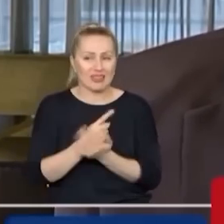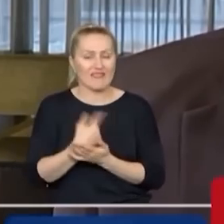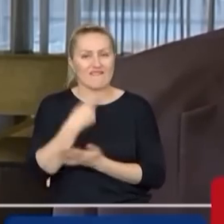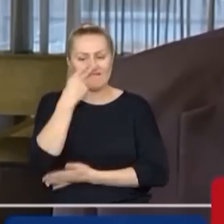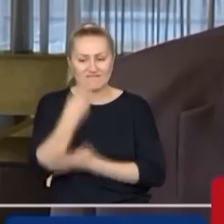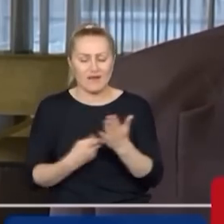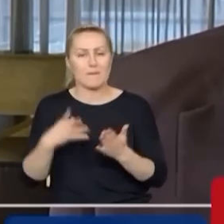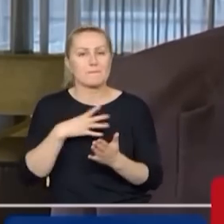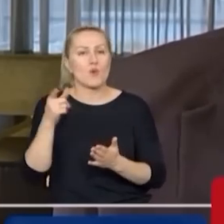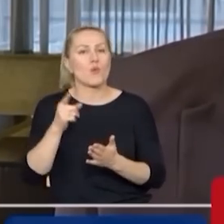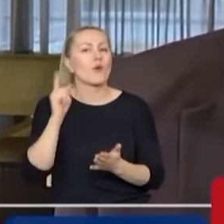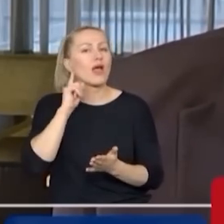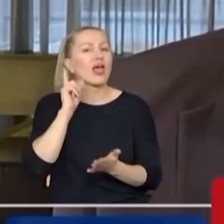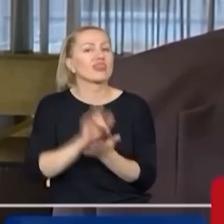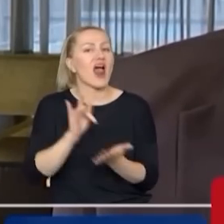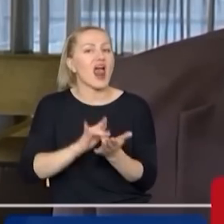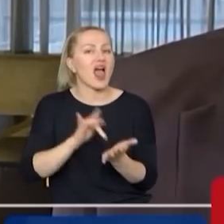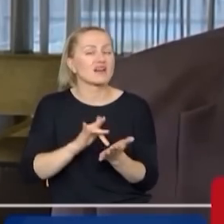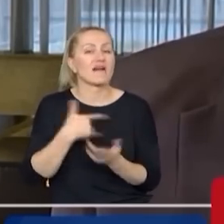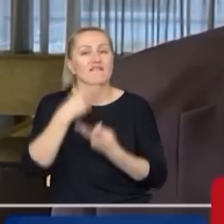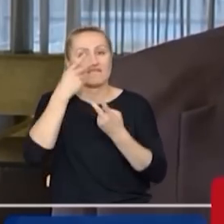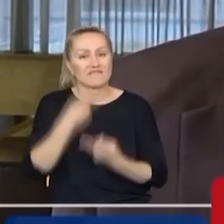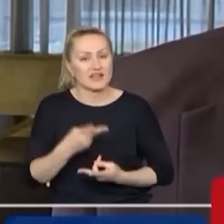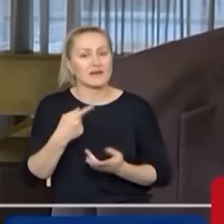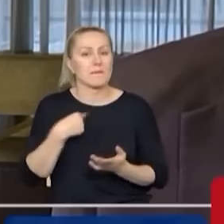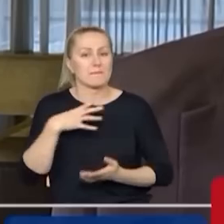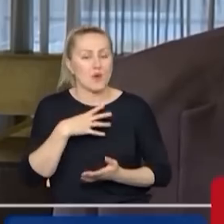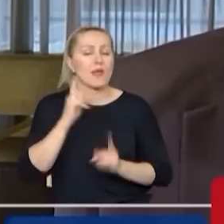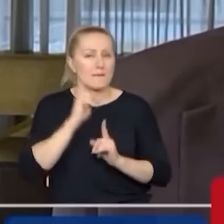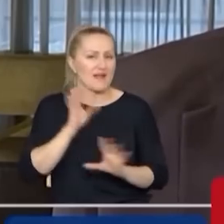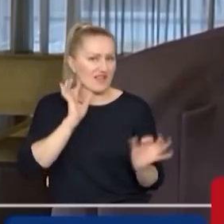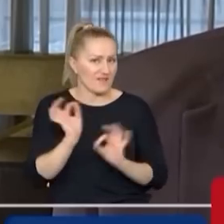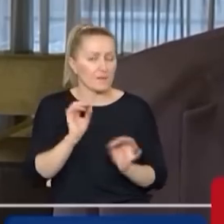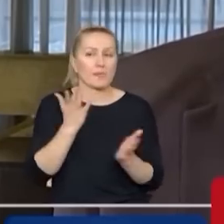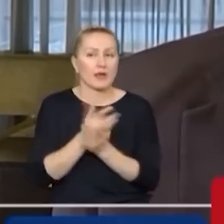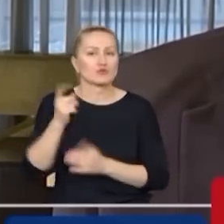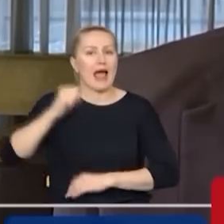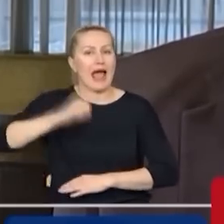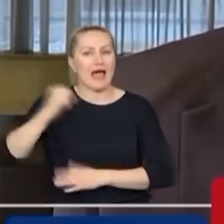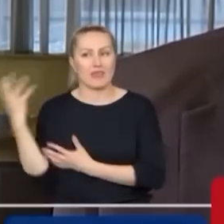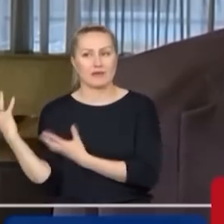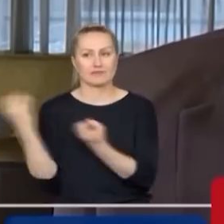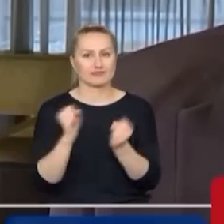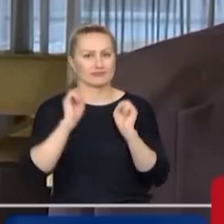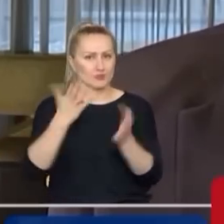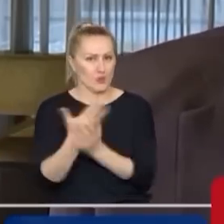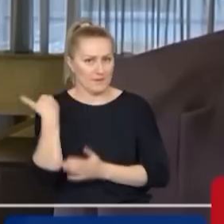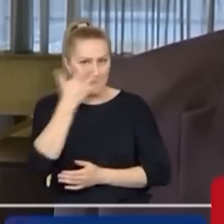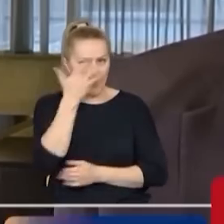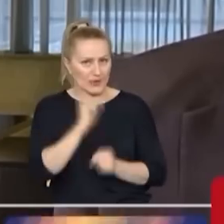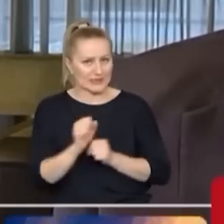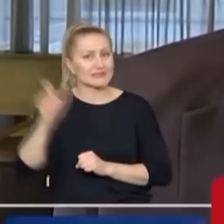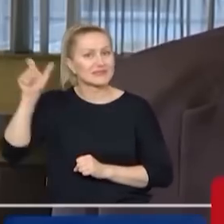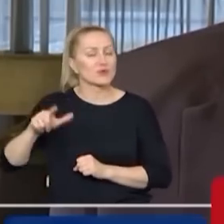niezależnym telegram-kanale naszych kolejarzy, a to jest wiarygodne źródło, że już broń jądrowa jest na terenie Białorusi. Łukaszenka